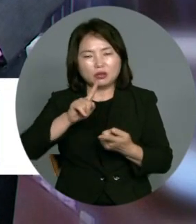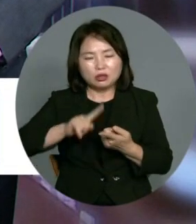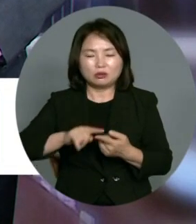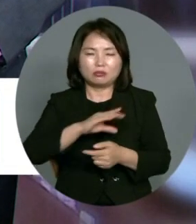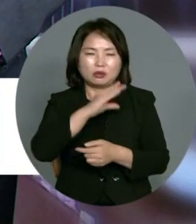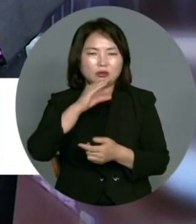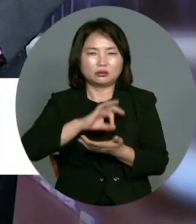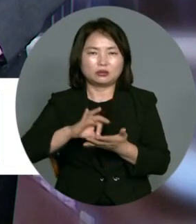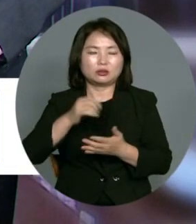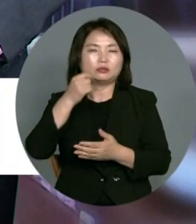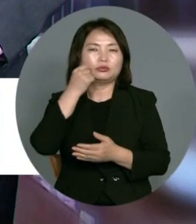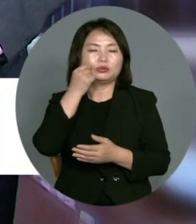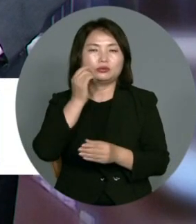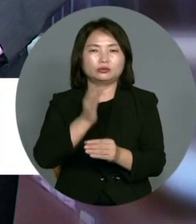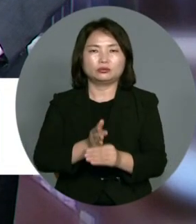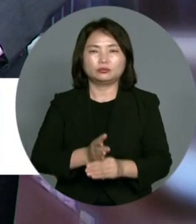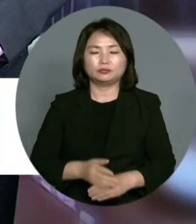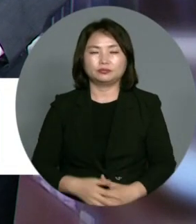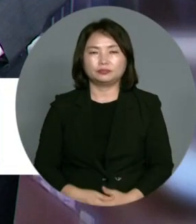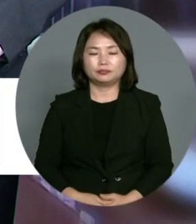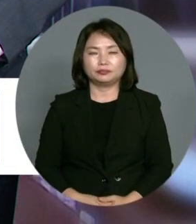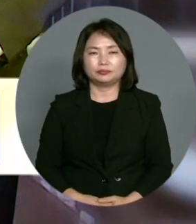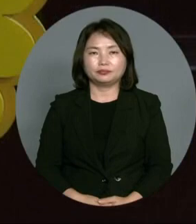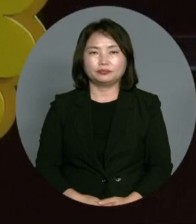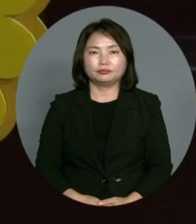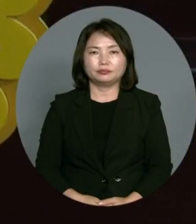있습니다 양발이 기자가 보도합니다